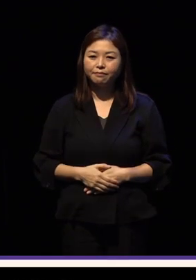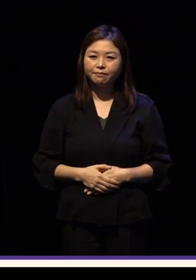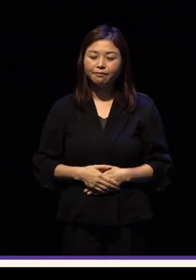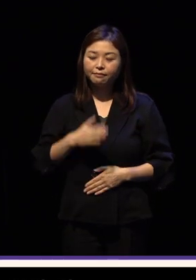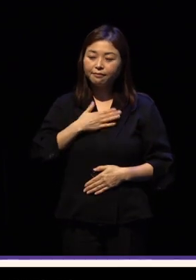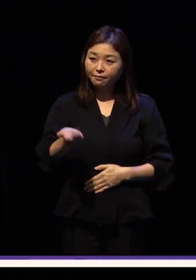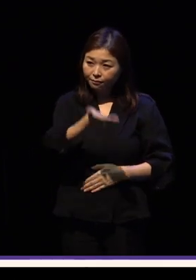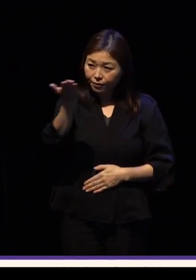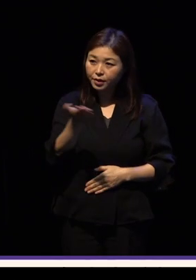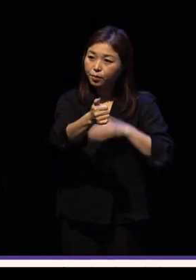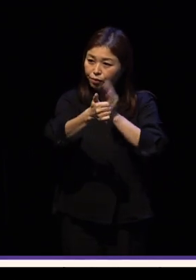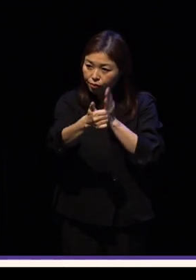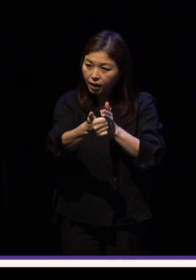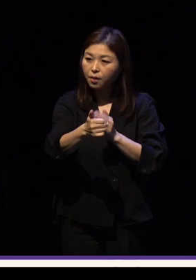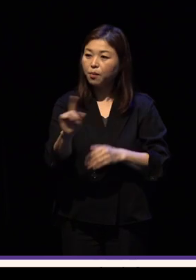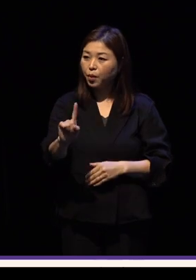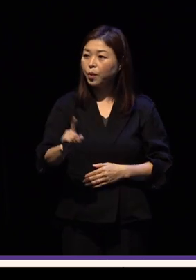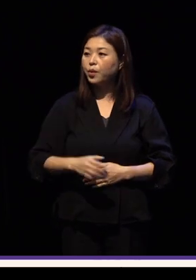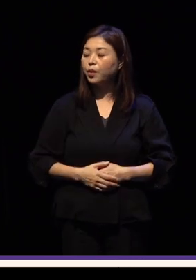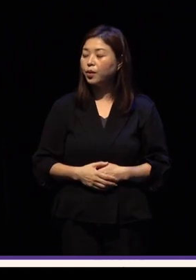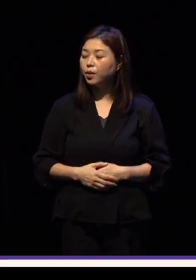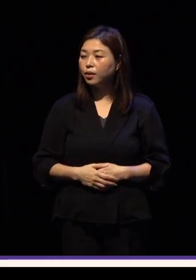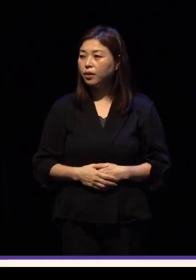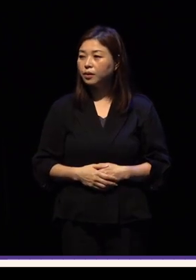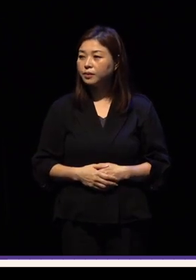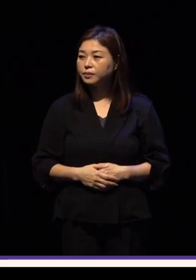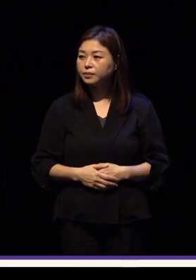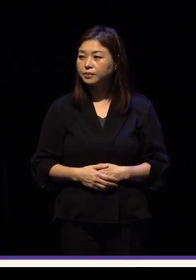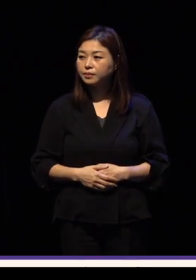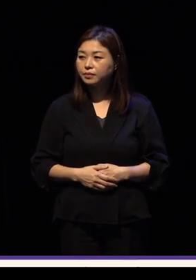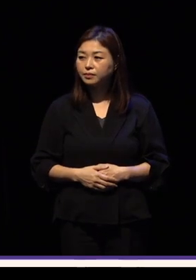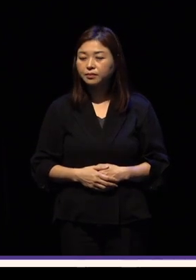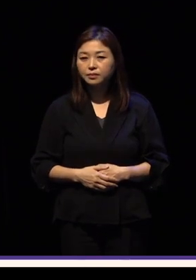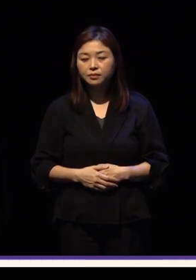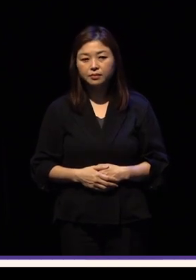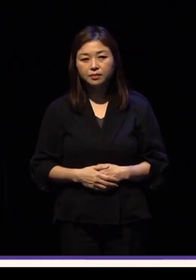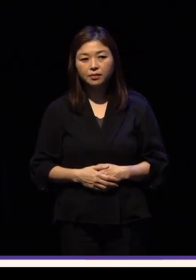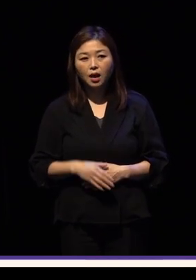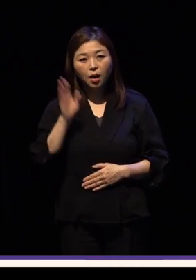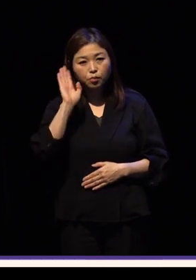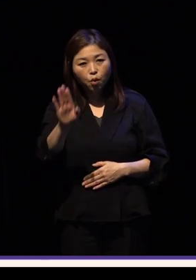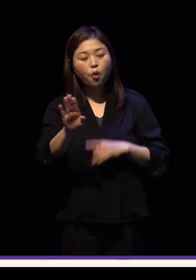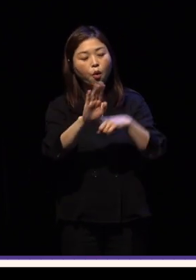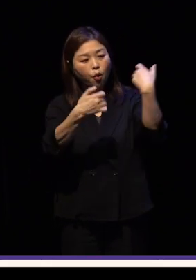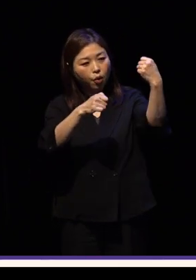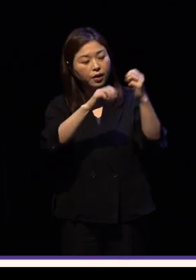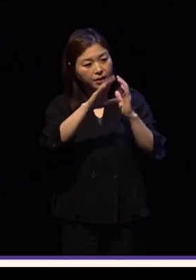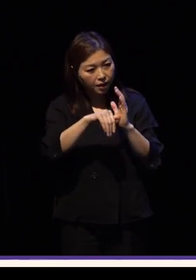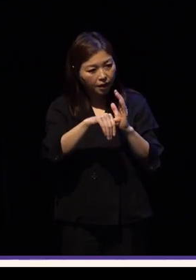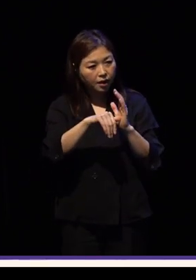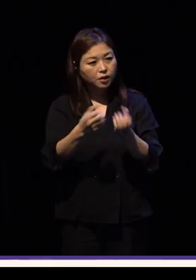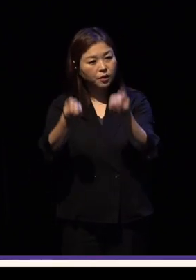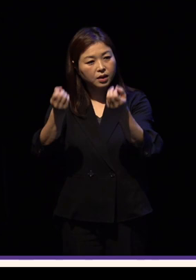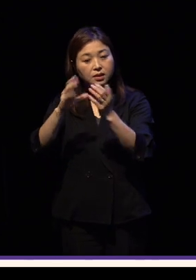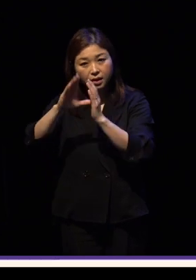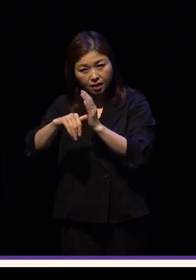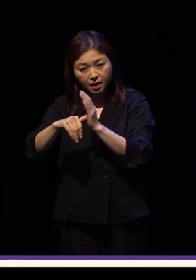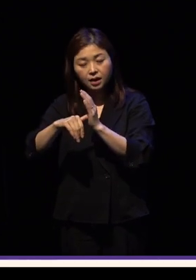부탁드리고 싶은 것은 여러분들이 앞으로 어떤 공연을 하거나 어떤 행사를 할 때의